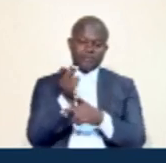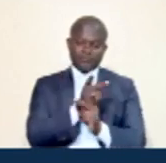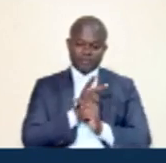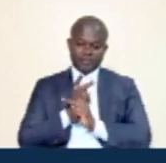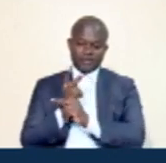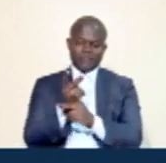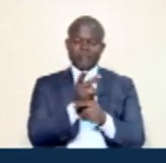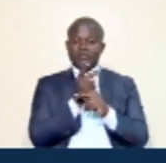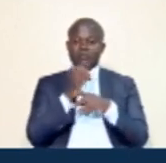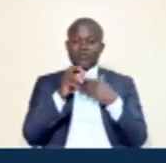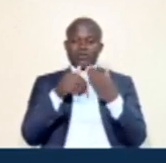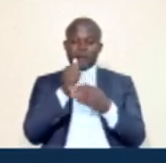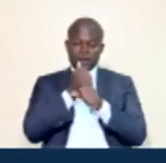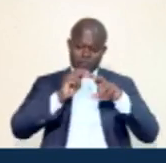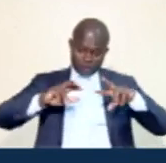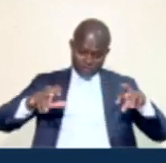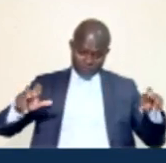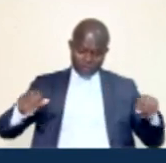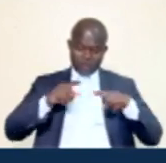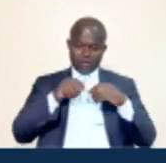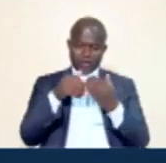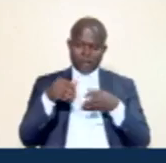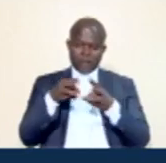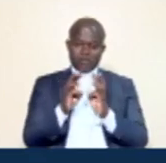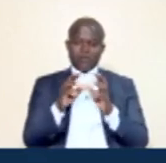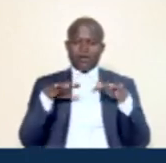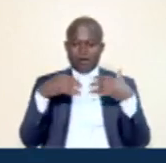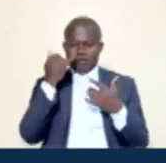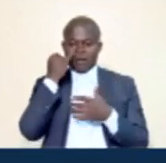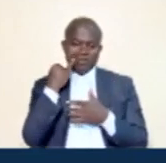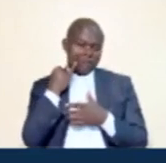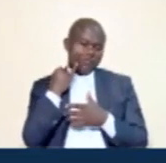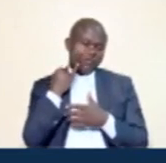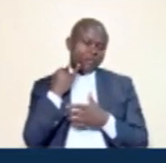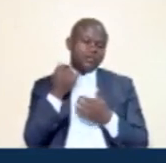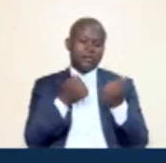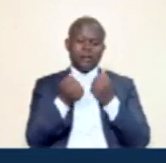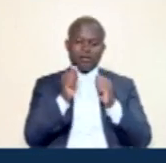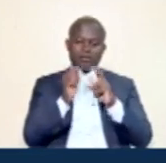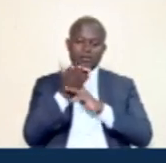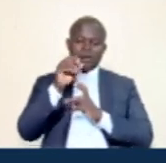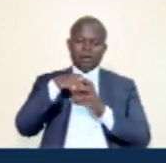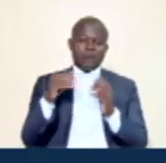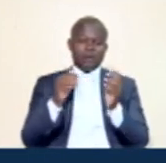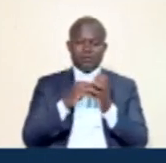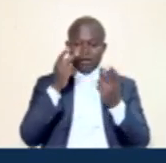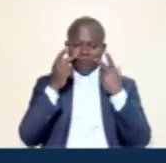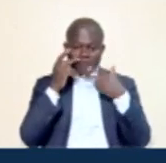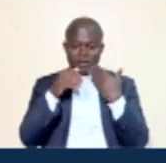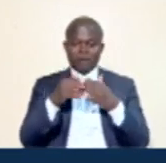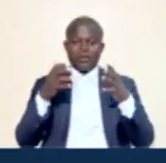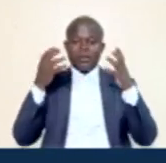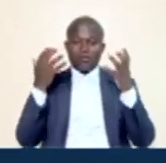yitaweho cyangwa se yakorewe inyigo bitewe n'uburemere bw'ibinyabiziga bigomba gucaho, ndetse hanarebwe n'ingano